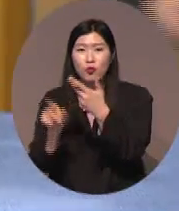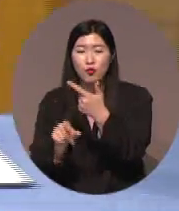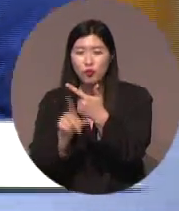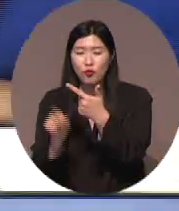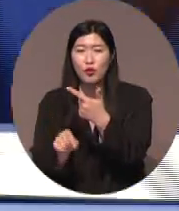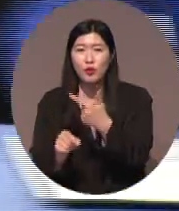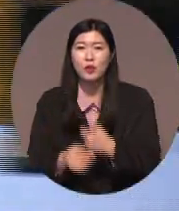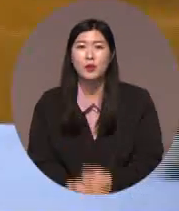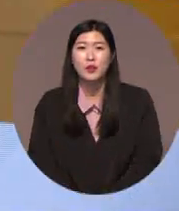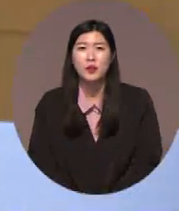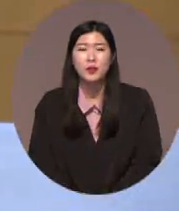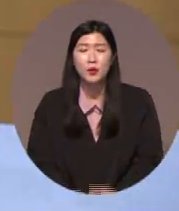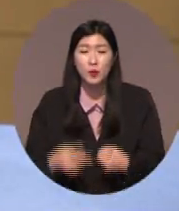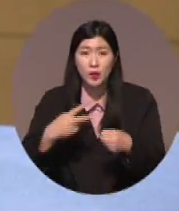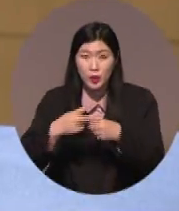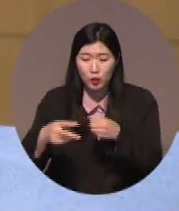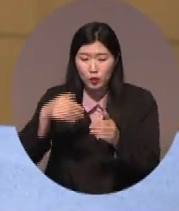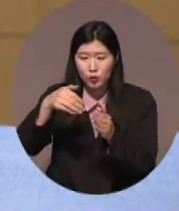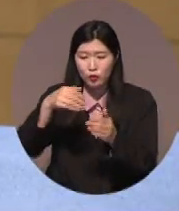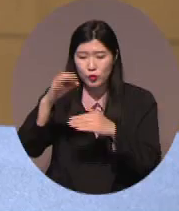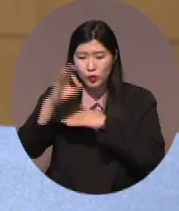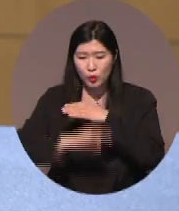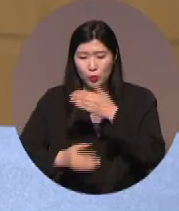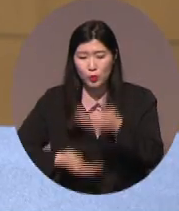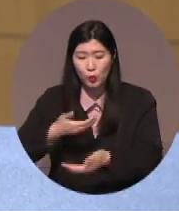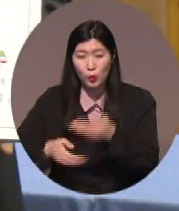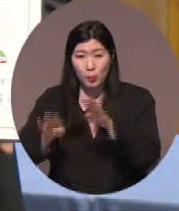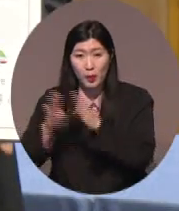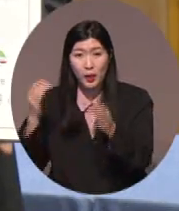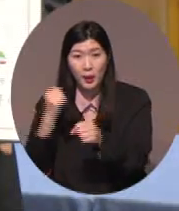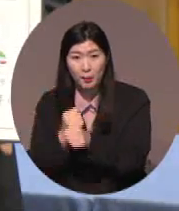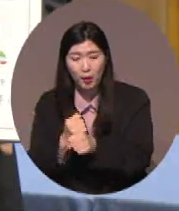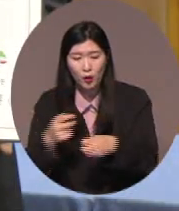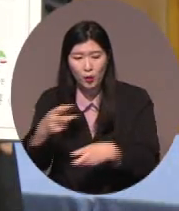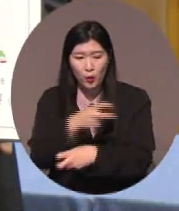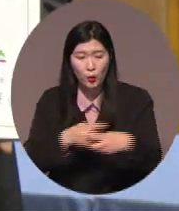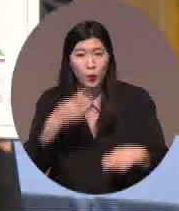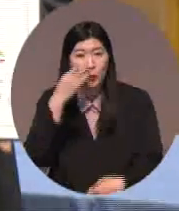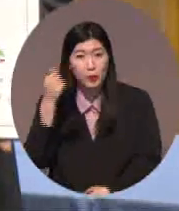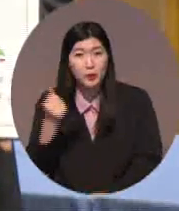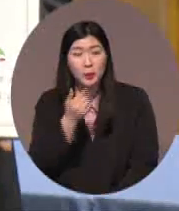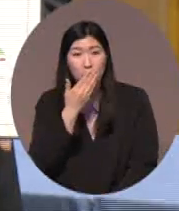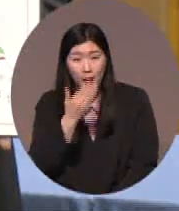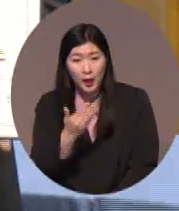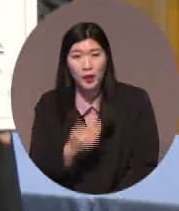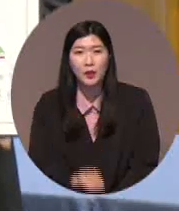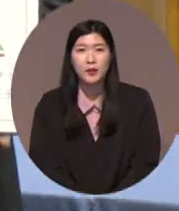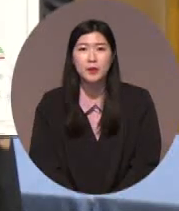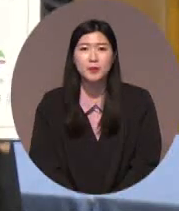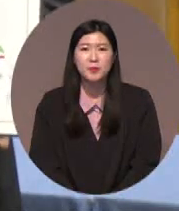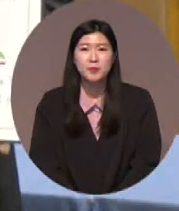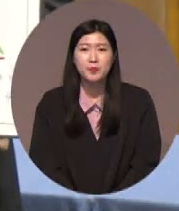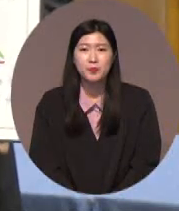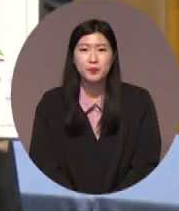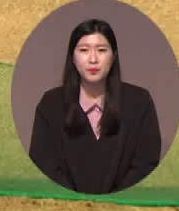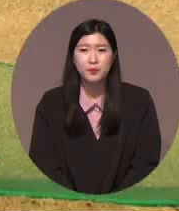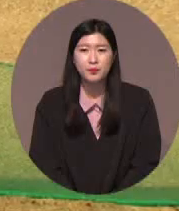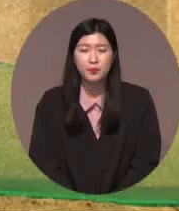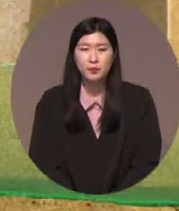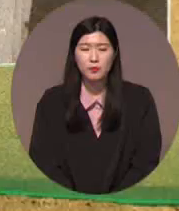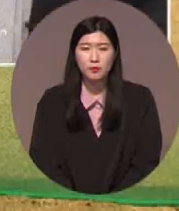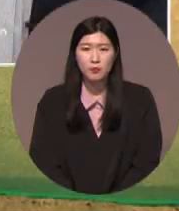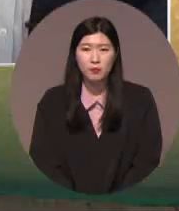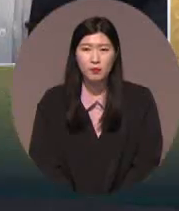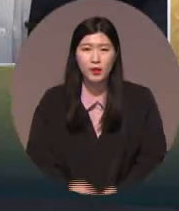2년 뒤 서부 내고 속도가 개통하면 접근성이 좋아지고 산지에 위치한 입지도 좋은 평가를 받습니다